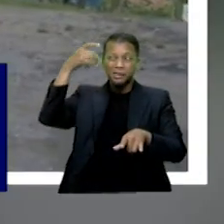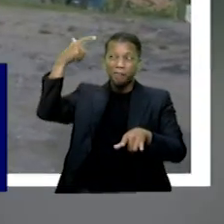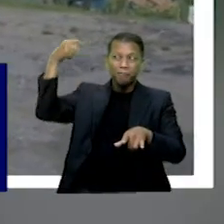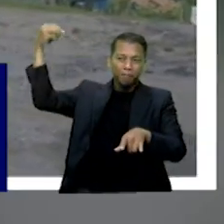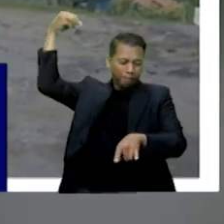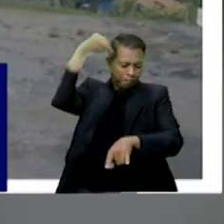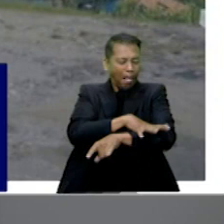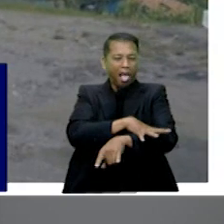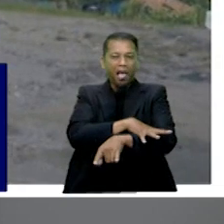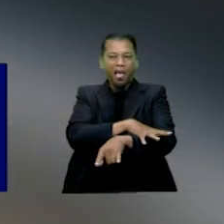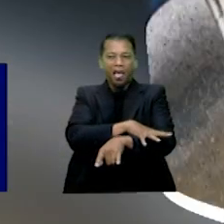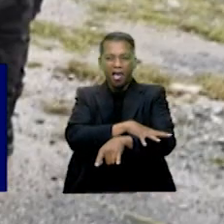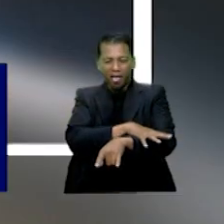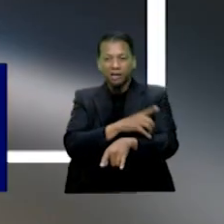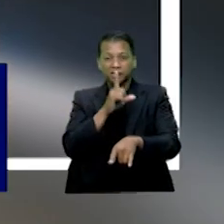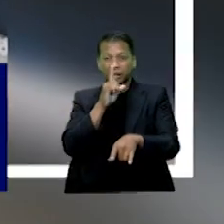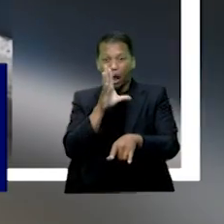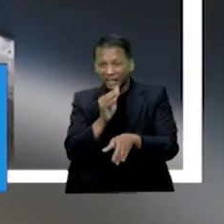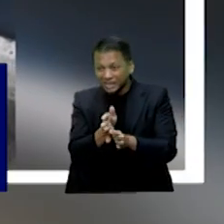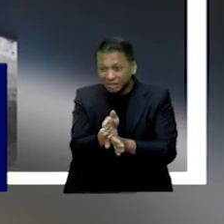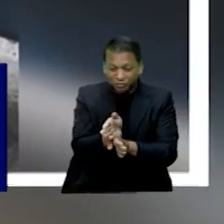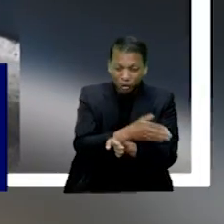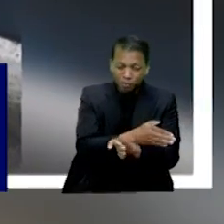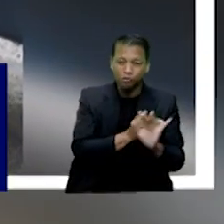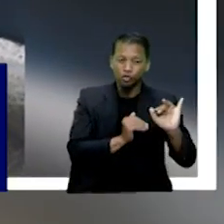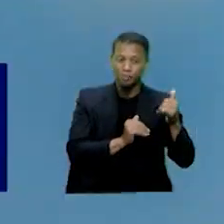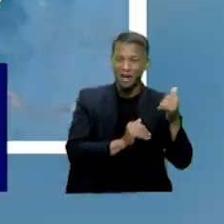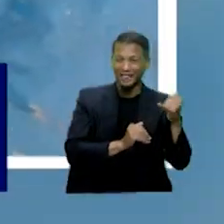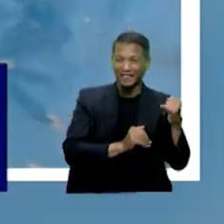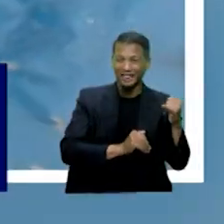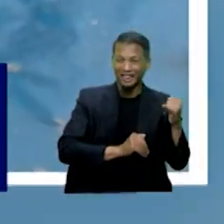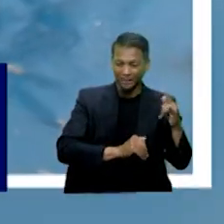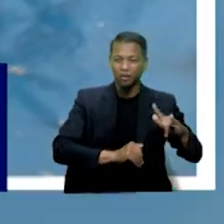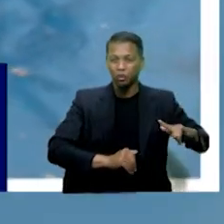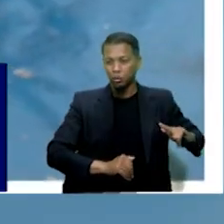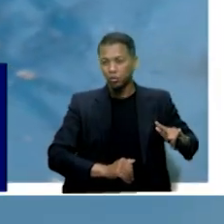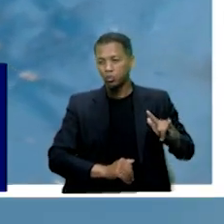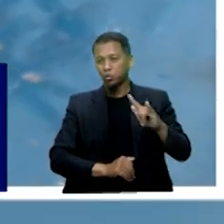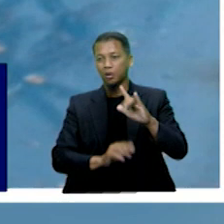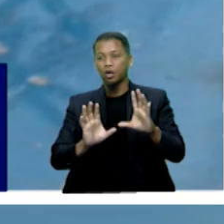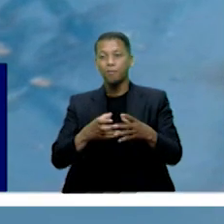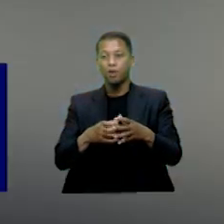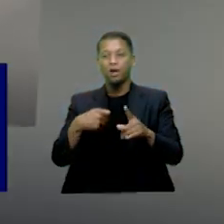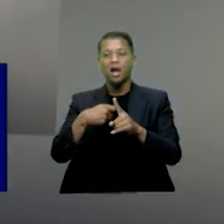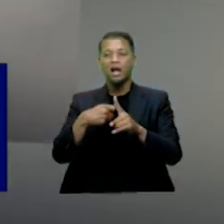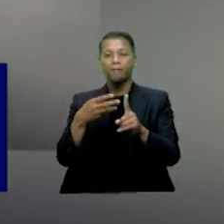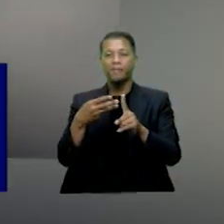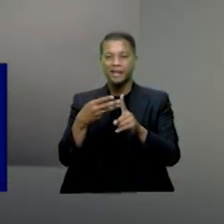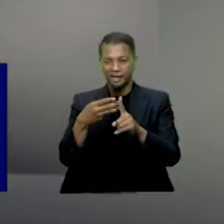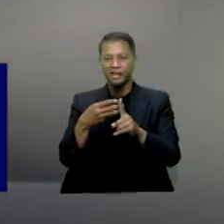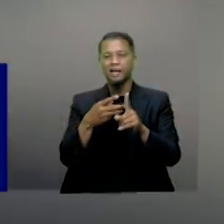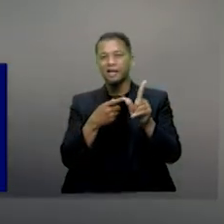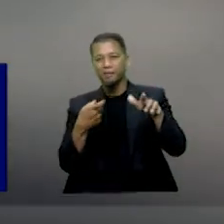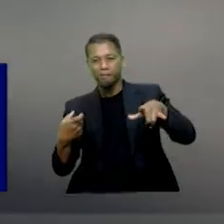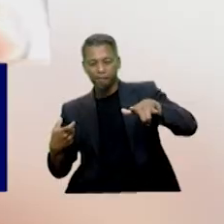Sehari sebelumnya, Jumat lalu, pesawat Caravan Asia One ditembak KKB di Distrik Beoga, Kabupaten Puncak. Penembakan